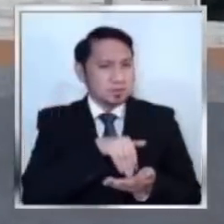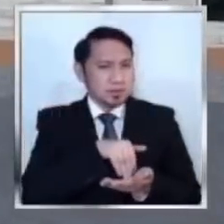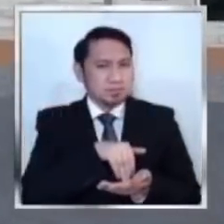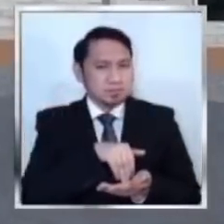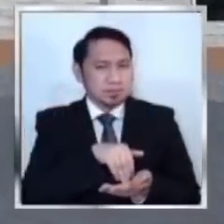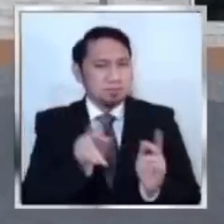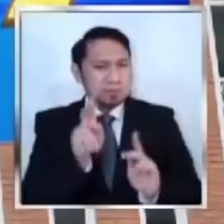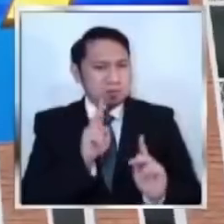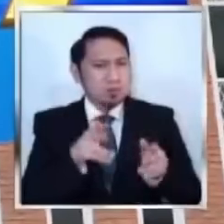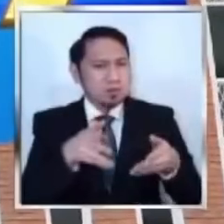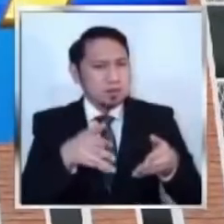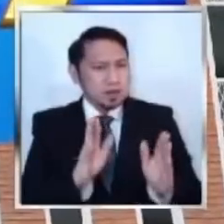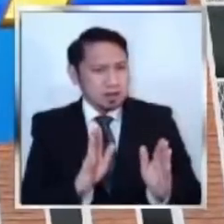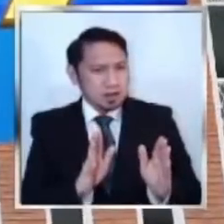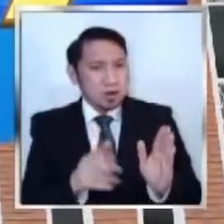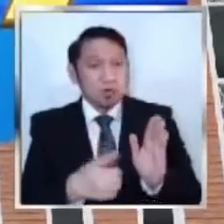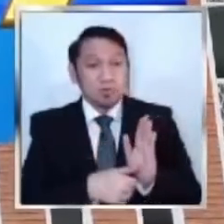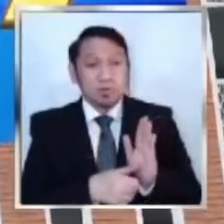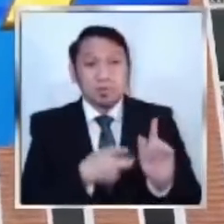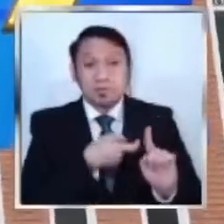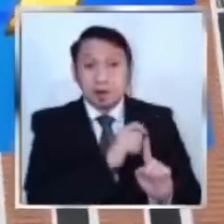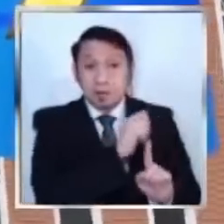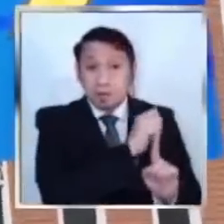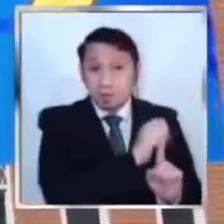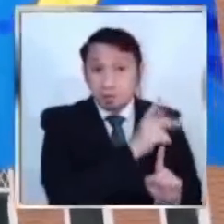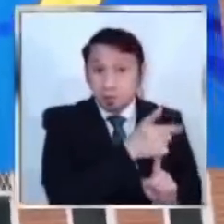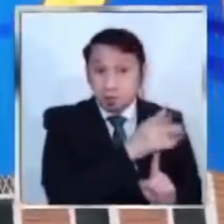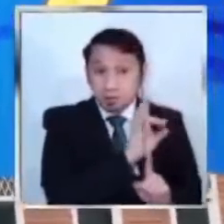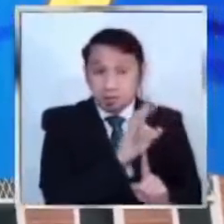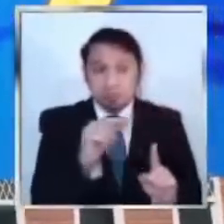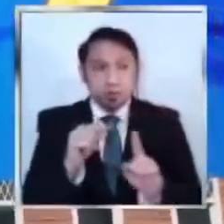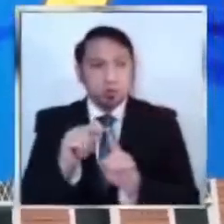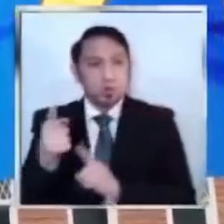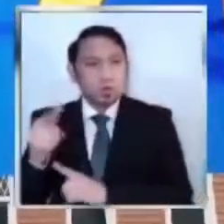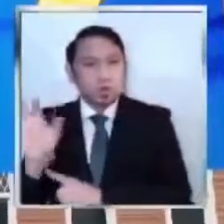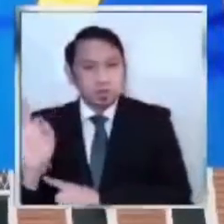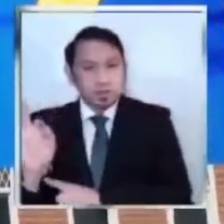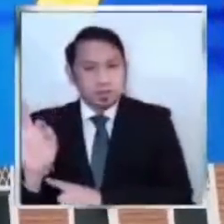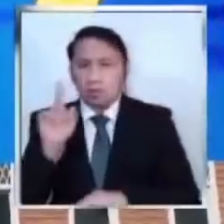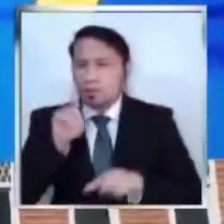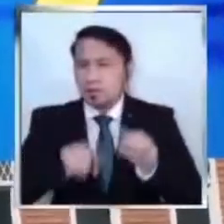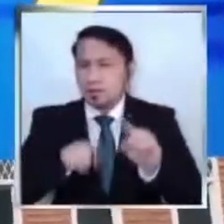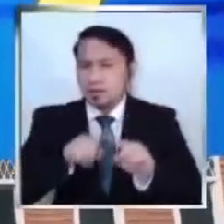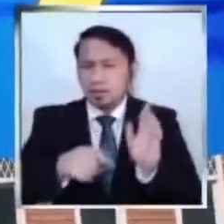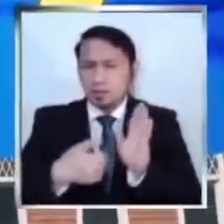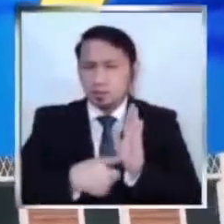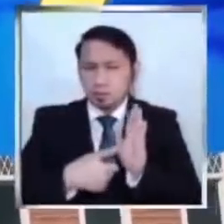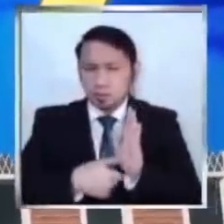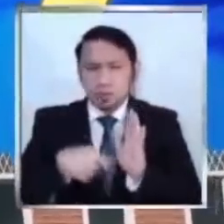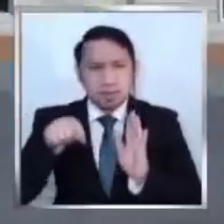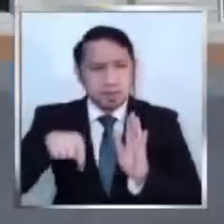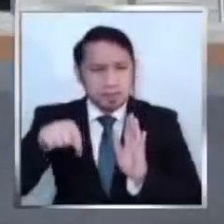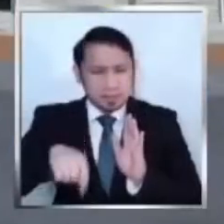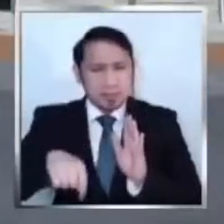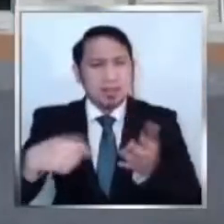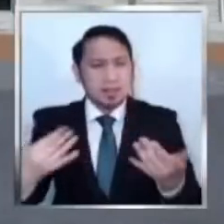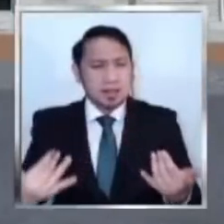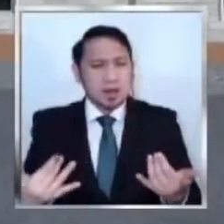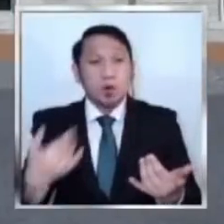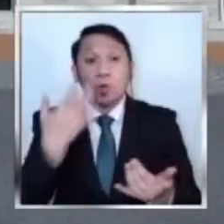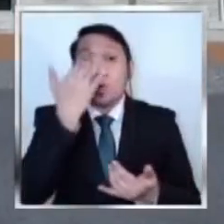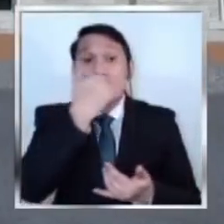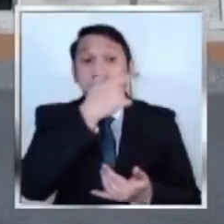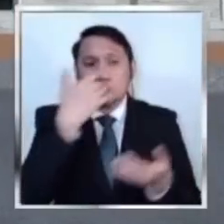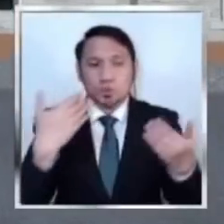bumoto mula April 27 to 29 po yan. Hindi kasi sila makakaboto ngayong mismong araw ng eleksyon dahil